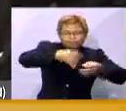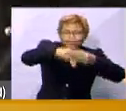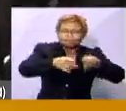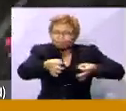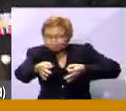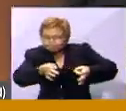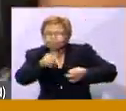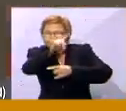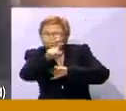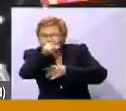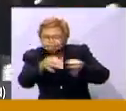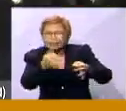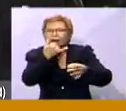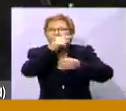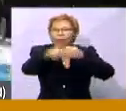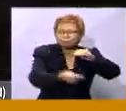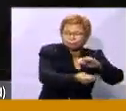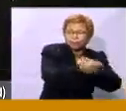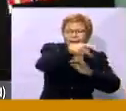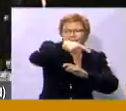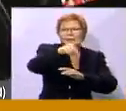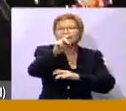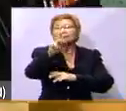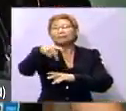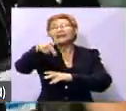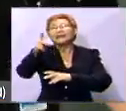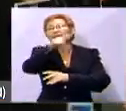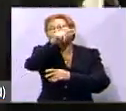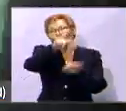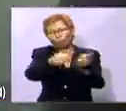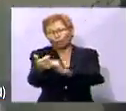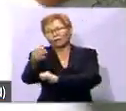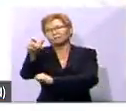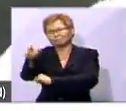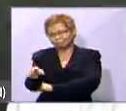berkaitan dakwaan kes penyelewengan dana PTPK oleh salah seorang pegawainya.